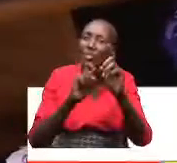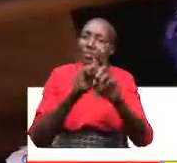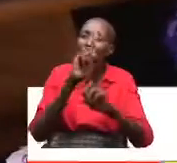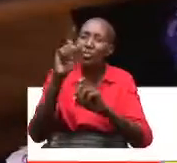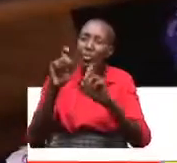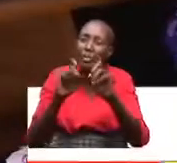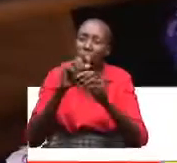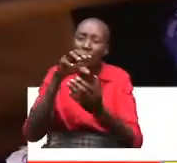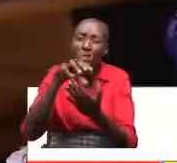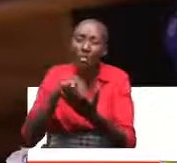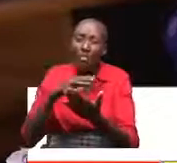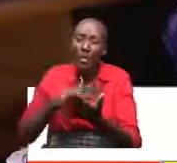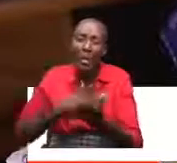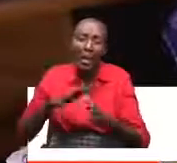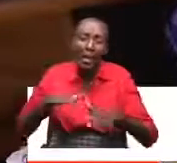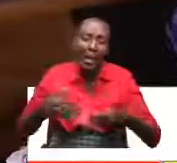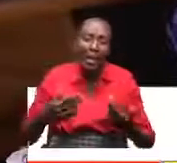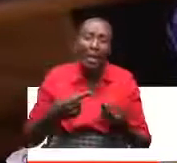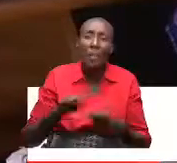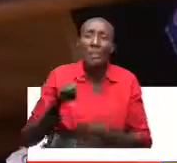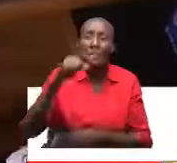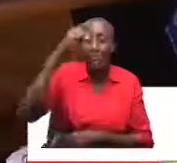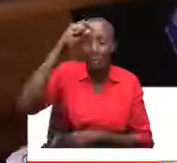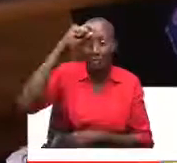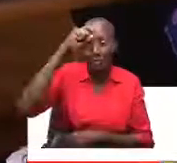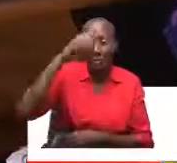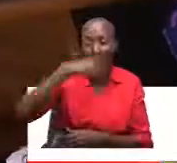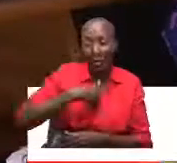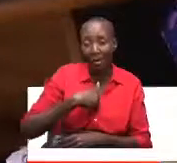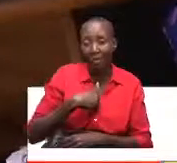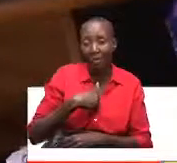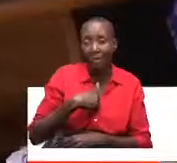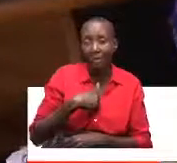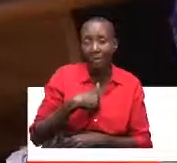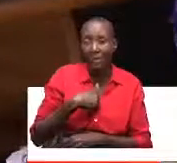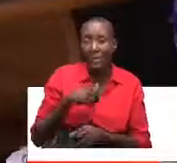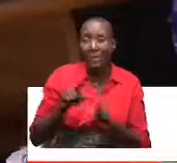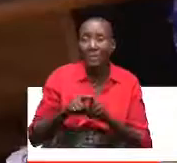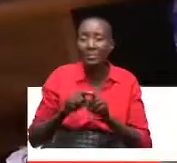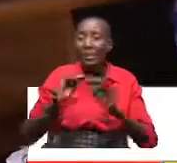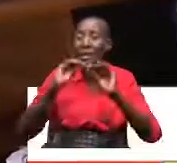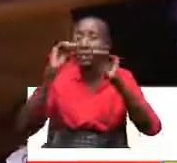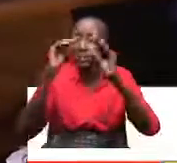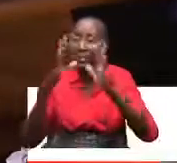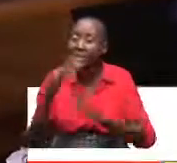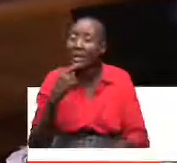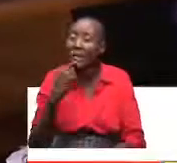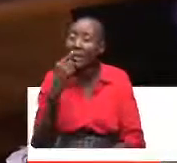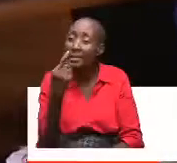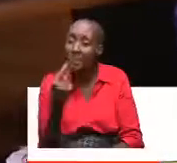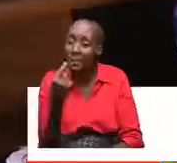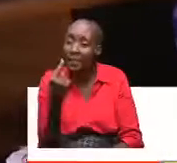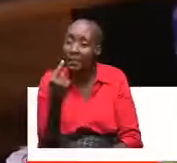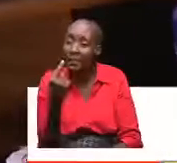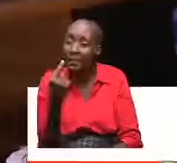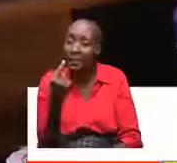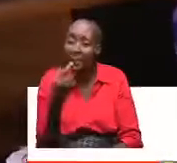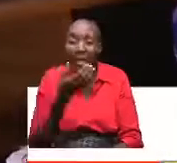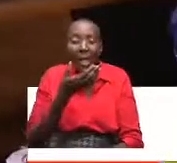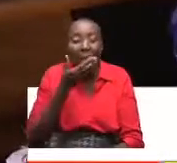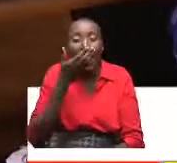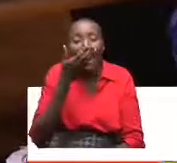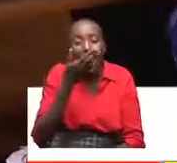vipi. Lakini yeye ana hekima ya kivyake. Hata mwalimu aliniambia kwa shuleni kwamba jibu ambalo